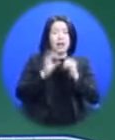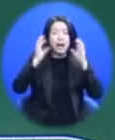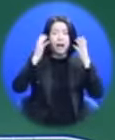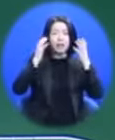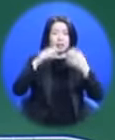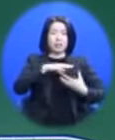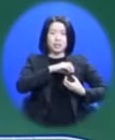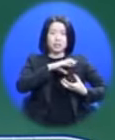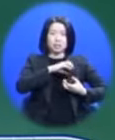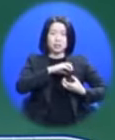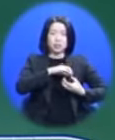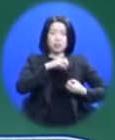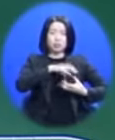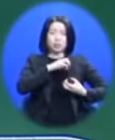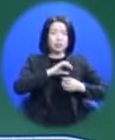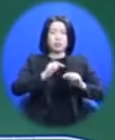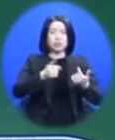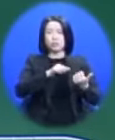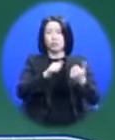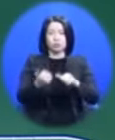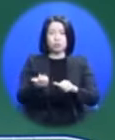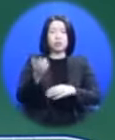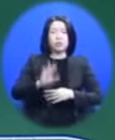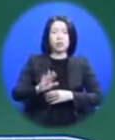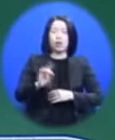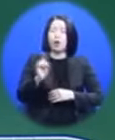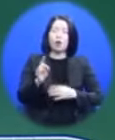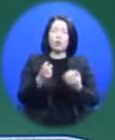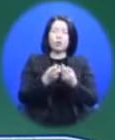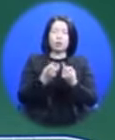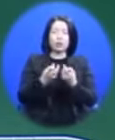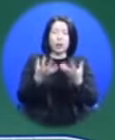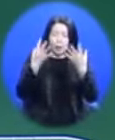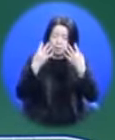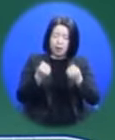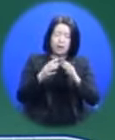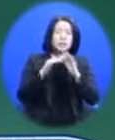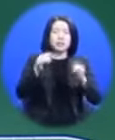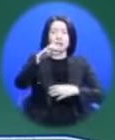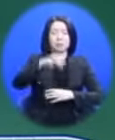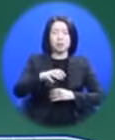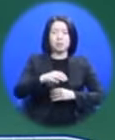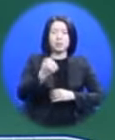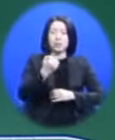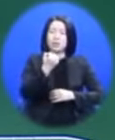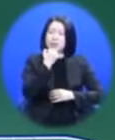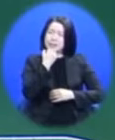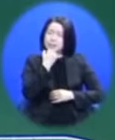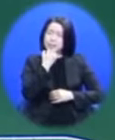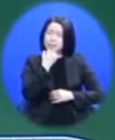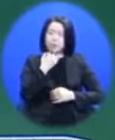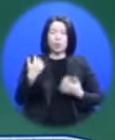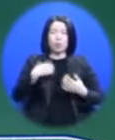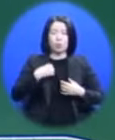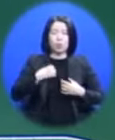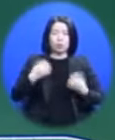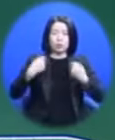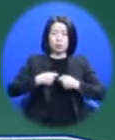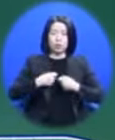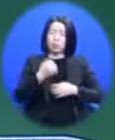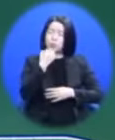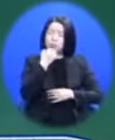뛰지 않아 죽었는데 어떻게 많은 사람들 앞에서 우스꽝스러운 옷을 입고